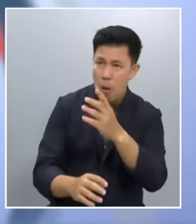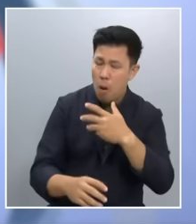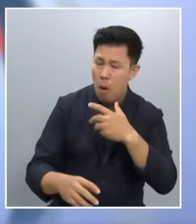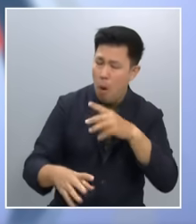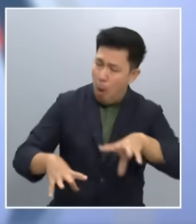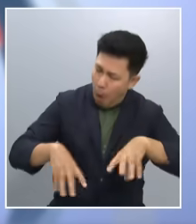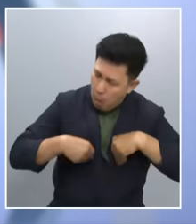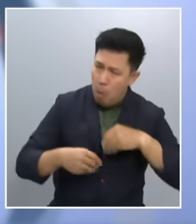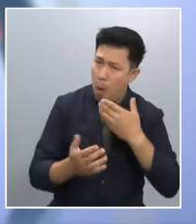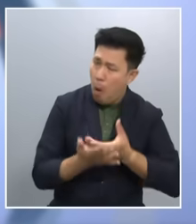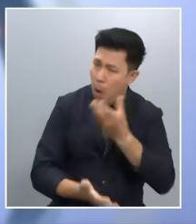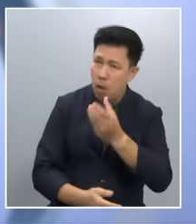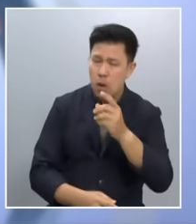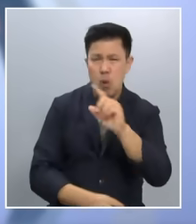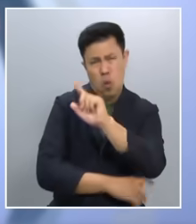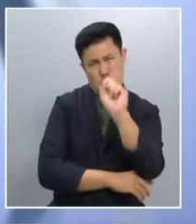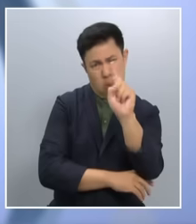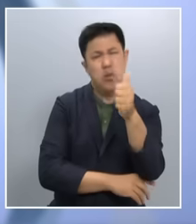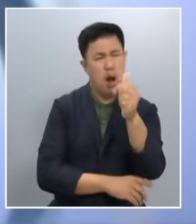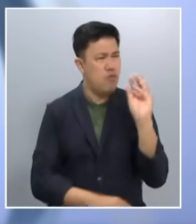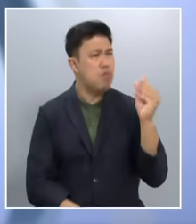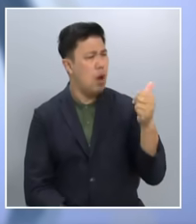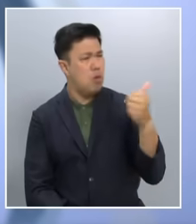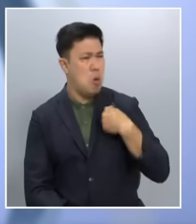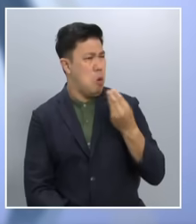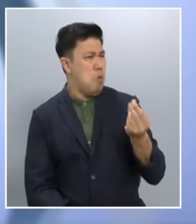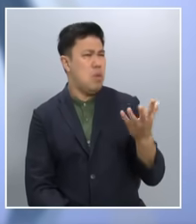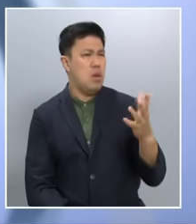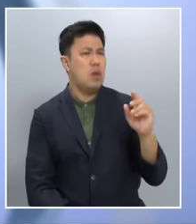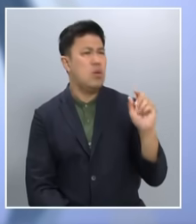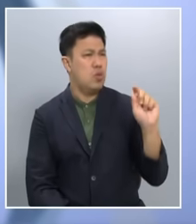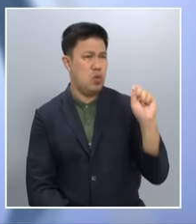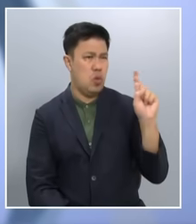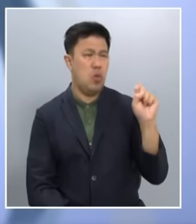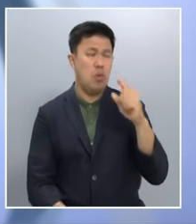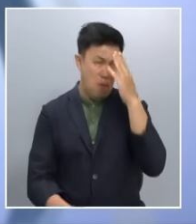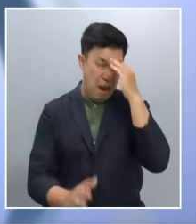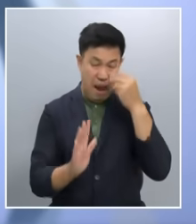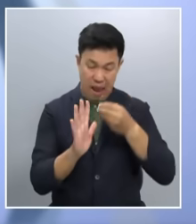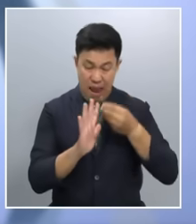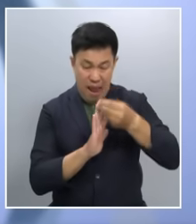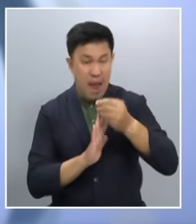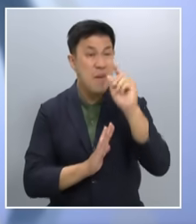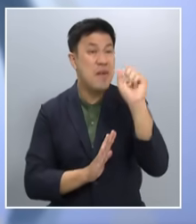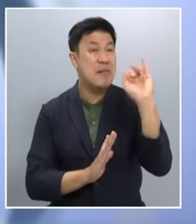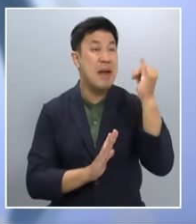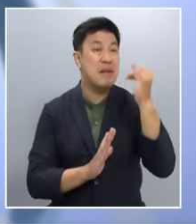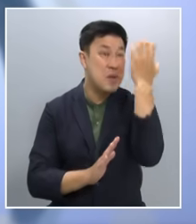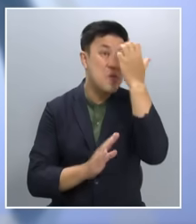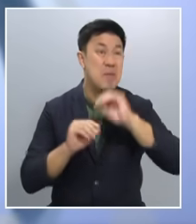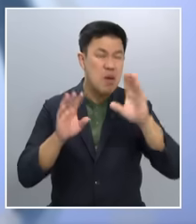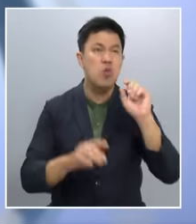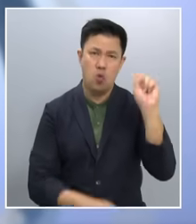แล้วก็ภายในวันศุกร์ก็ได้ครับผมไม่ได้รีบอะไรเพราะว่าคิวเราวันจันทร์ครับที่ได้ ค่ะได้